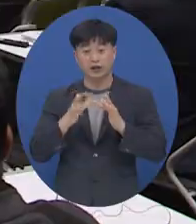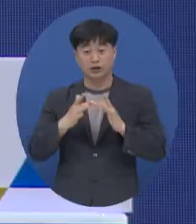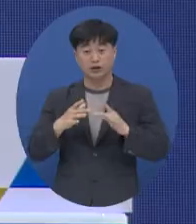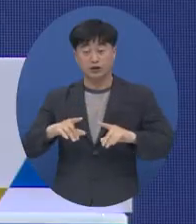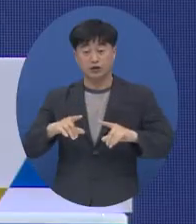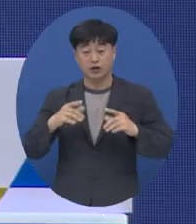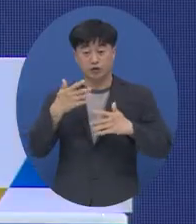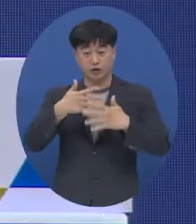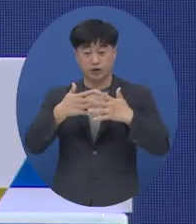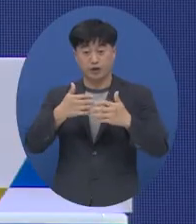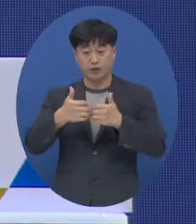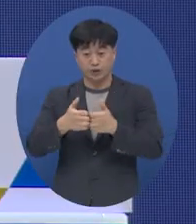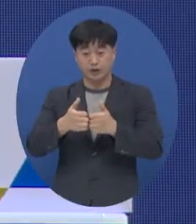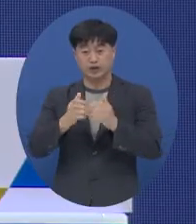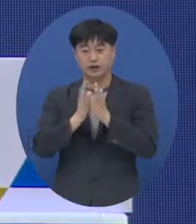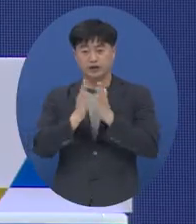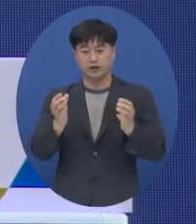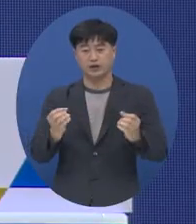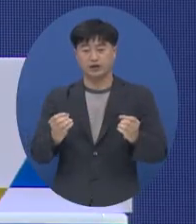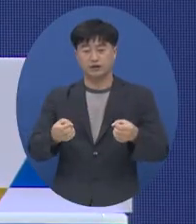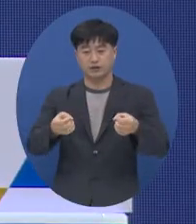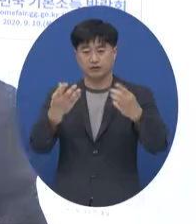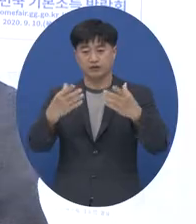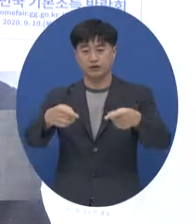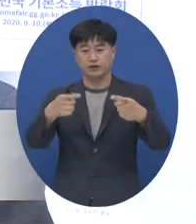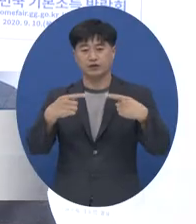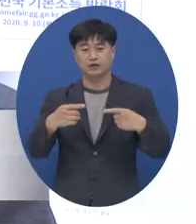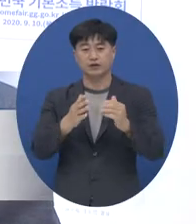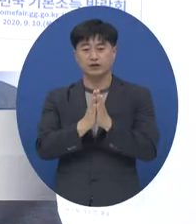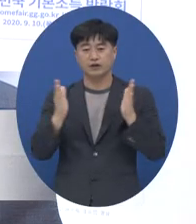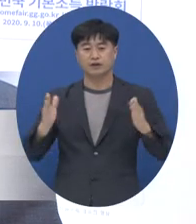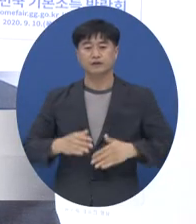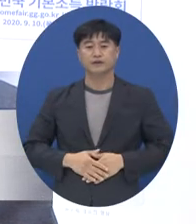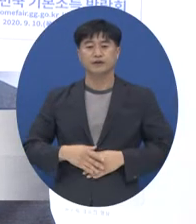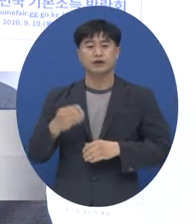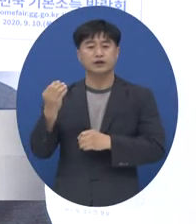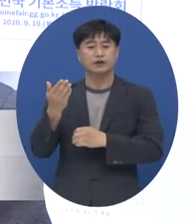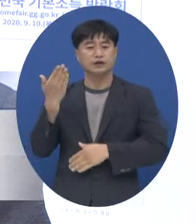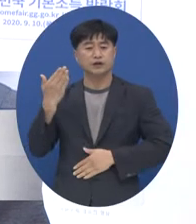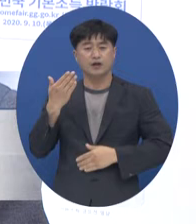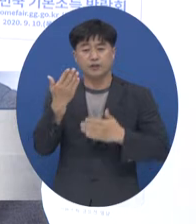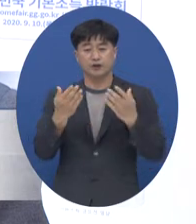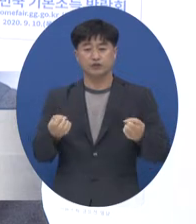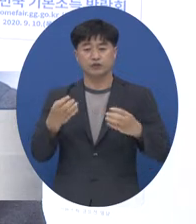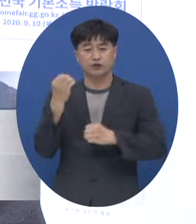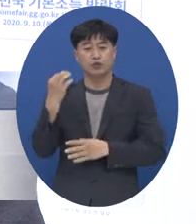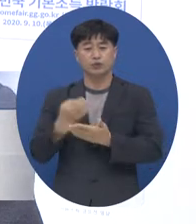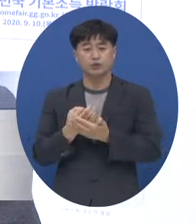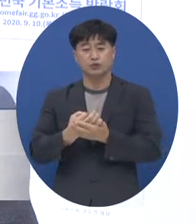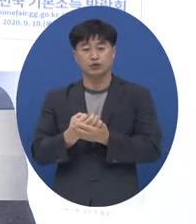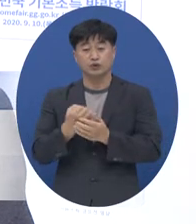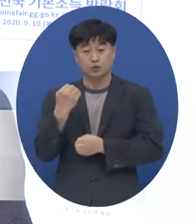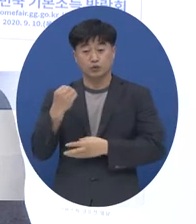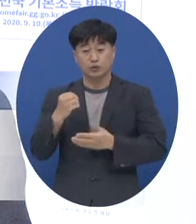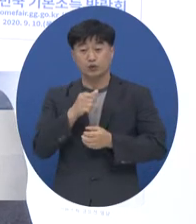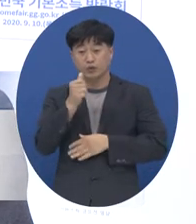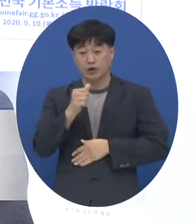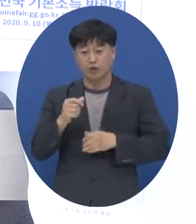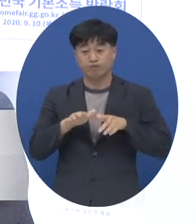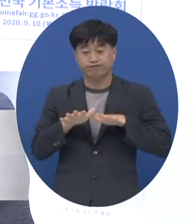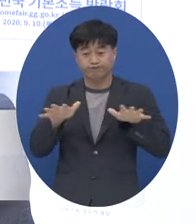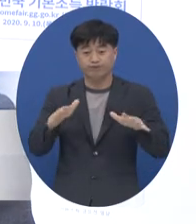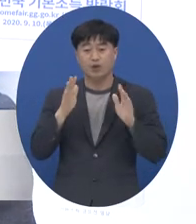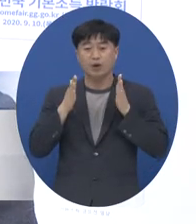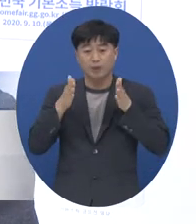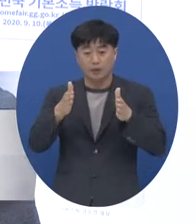영상회의 방식으로 출범식을 10 캐기 입니다 지난해 박람회가 기본 서도 갖은 들을 소개하고 확산하는 방향으로 프로그램이